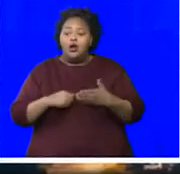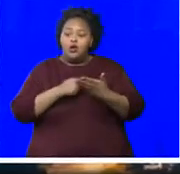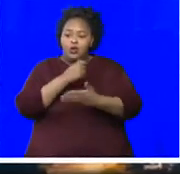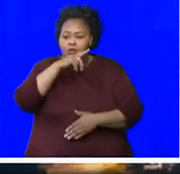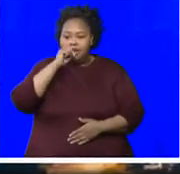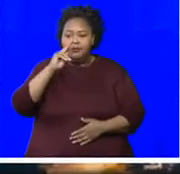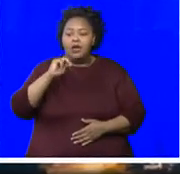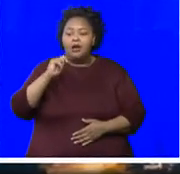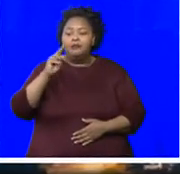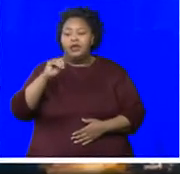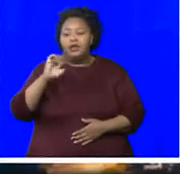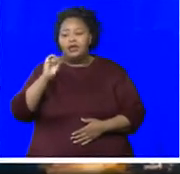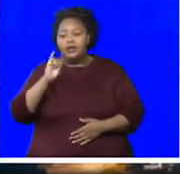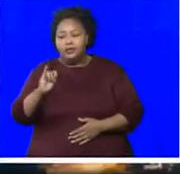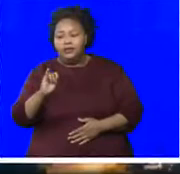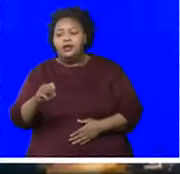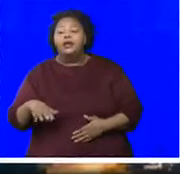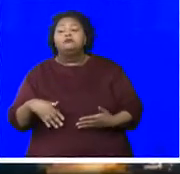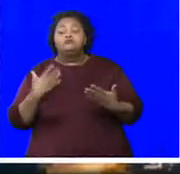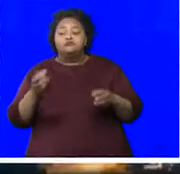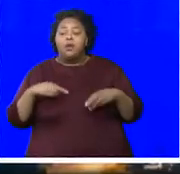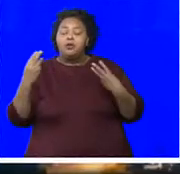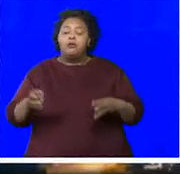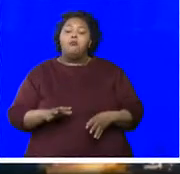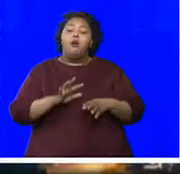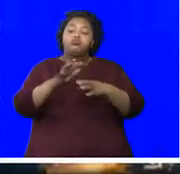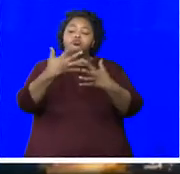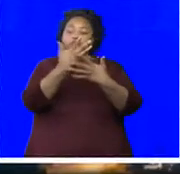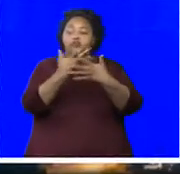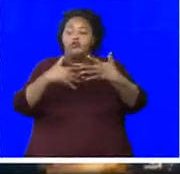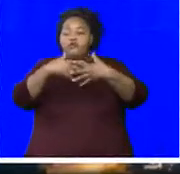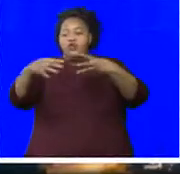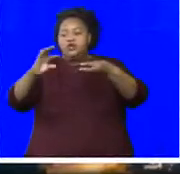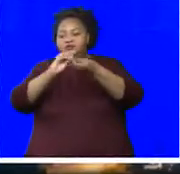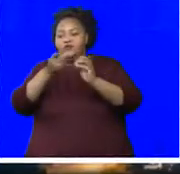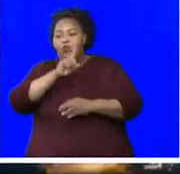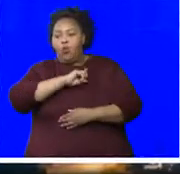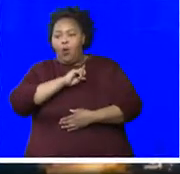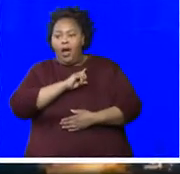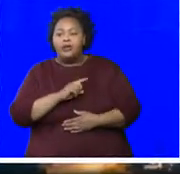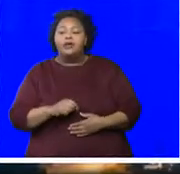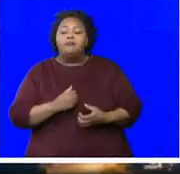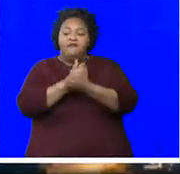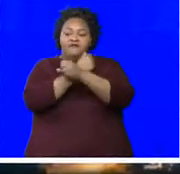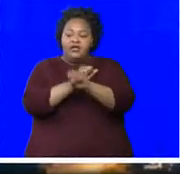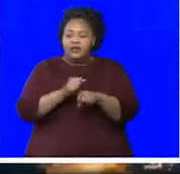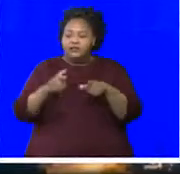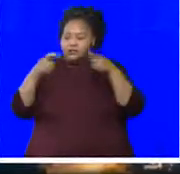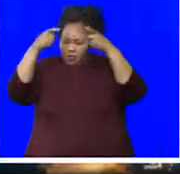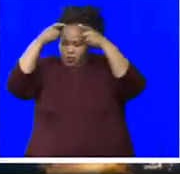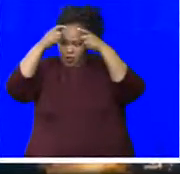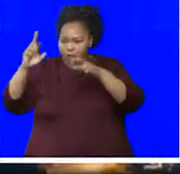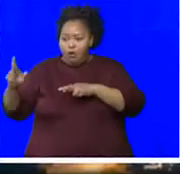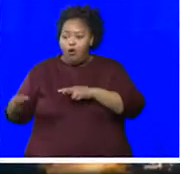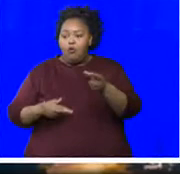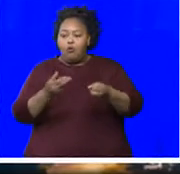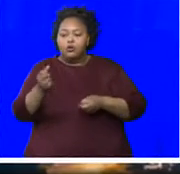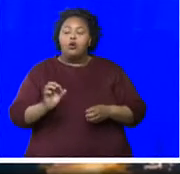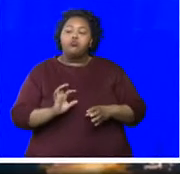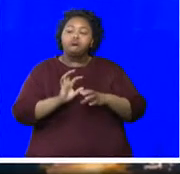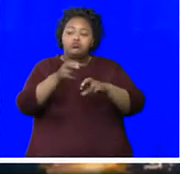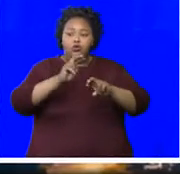ingaya emgwaqweni ngeyokubangadingodi lokuvala kucala esikhunyane kuya kumadzanga bucopho wasethundini Samora